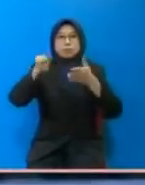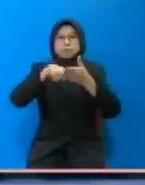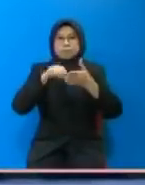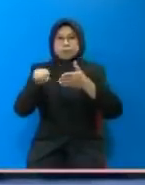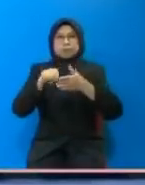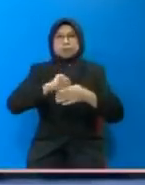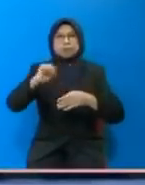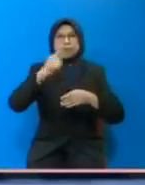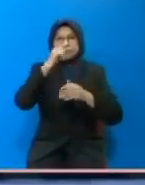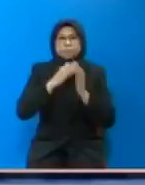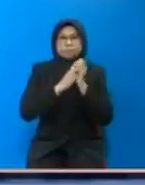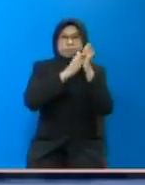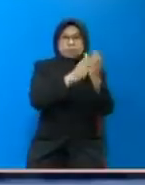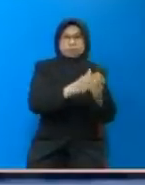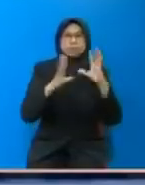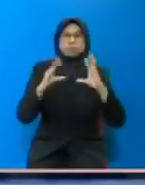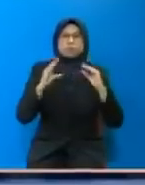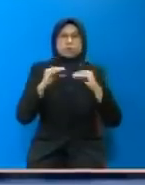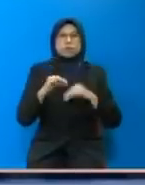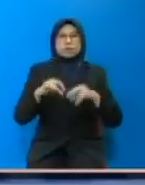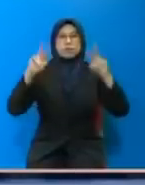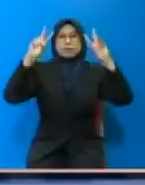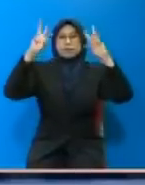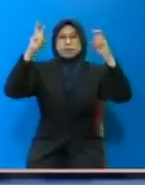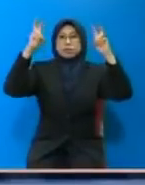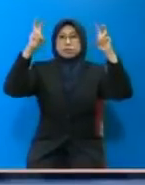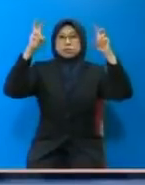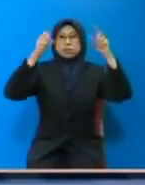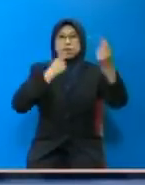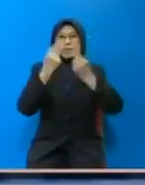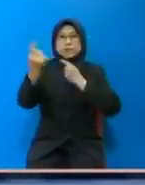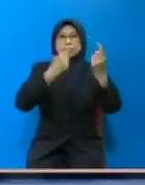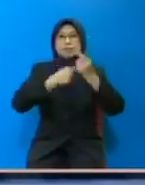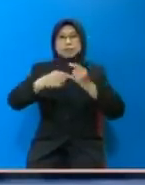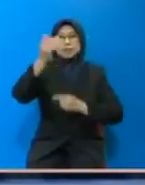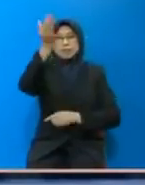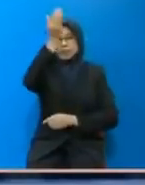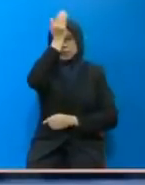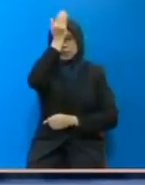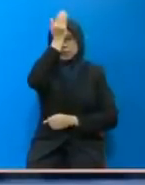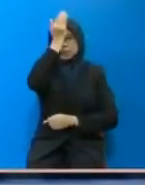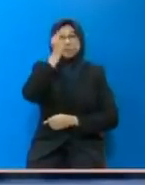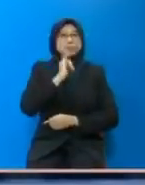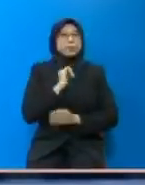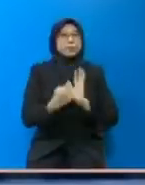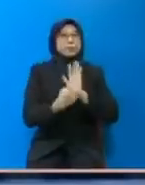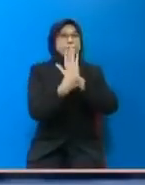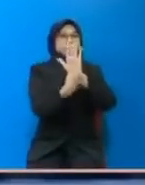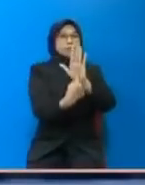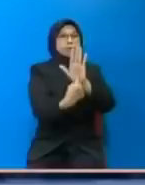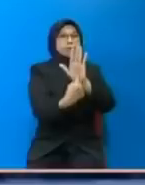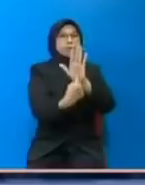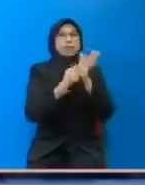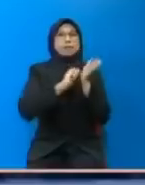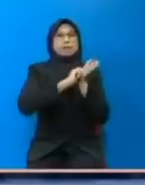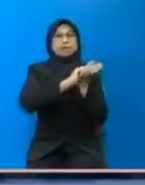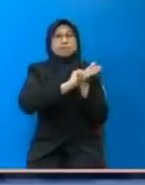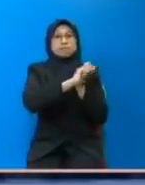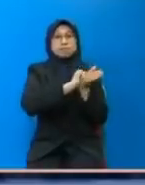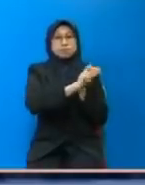perjalanan mesyuarat ini. Baik, isu mengenai titah yang di-Pertuan Agong. Saya ingin menunjukkan di sini secara